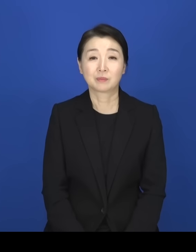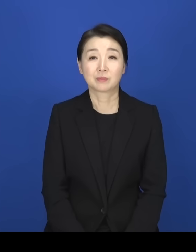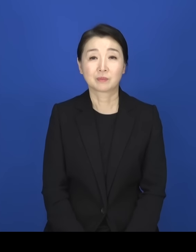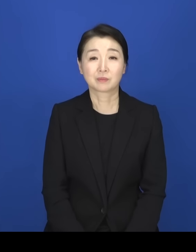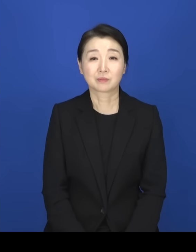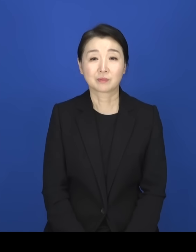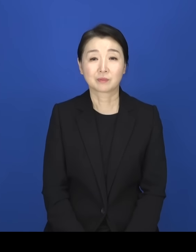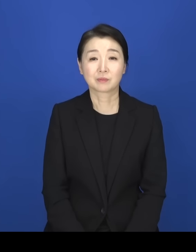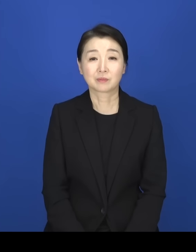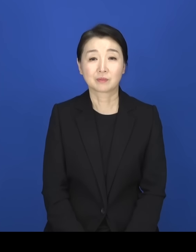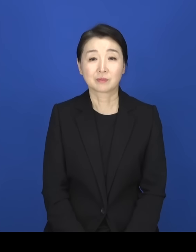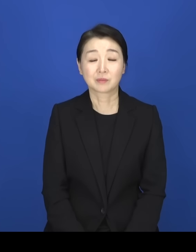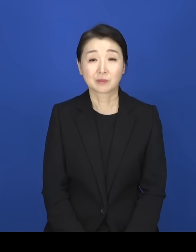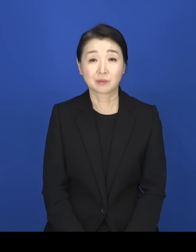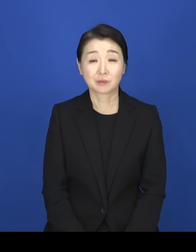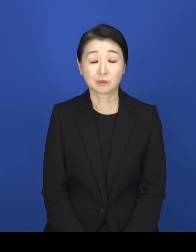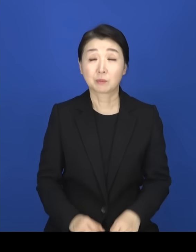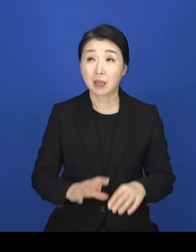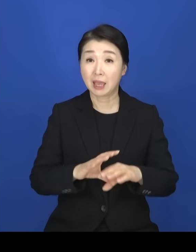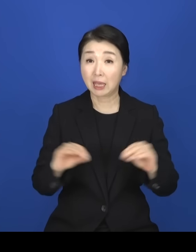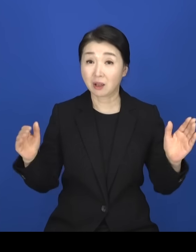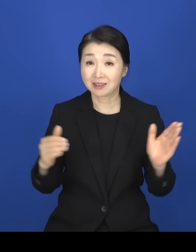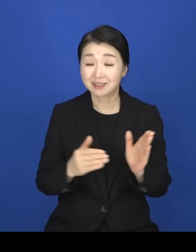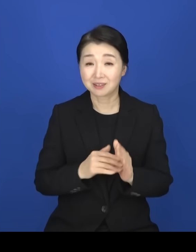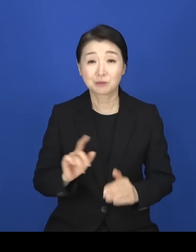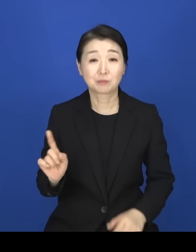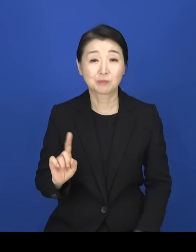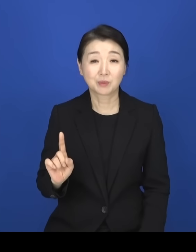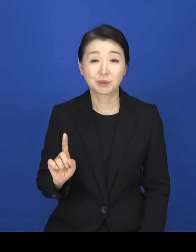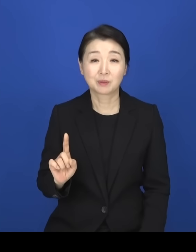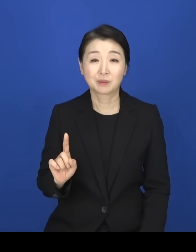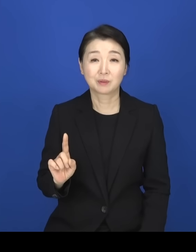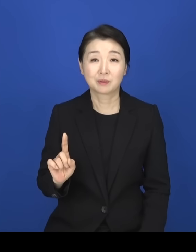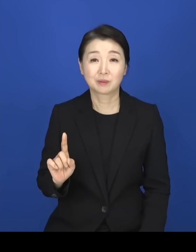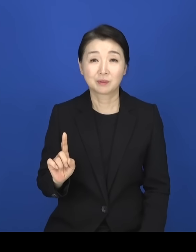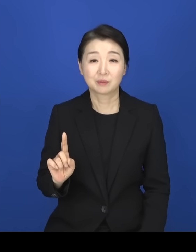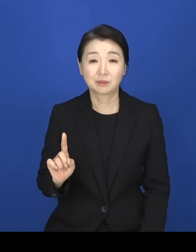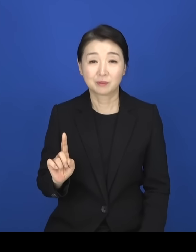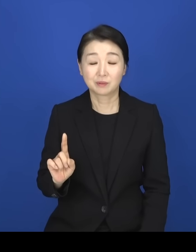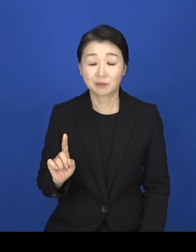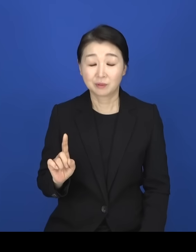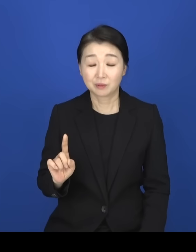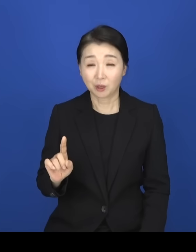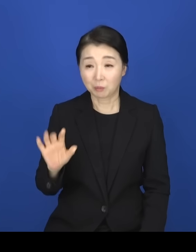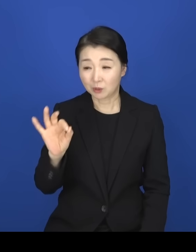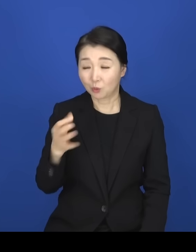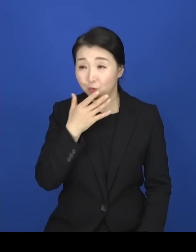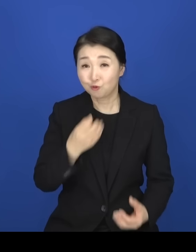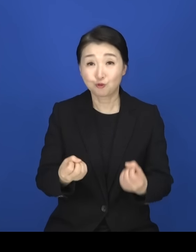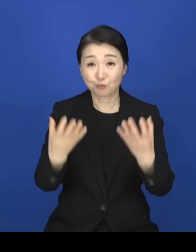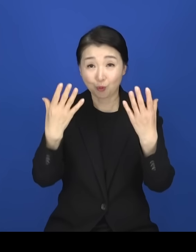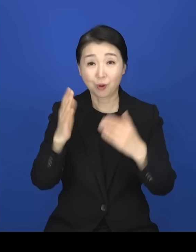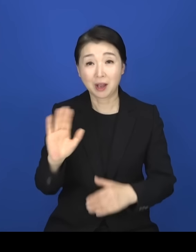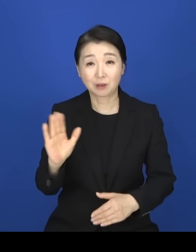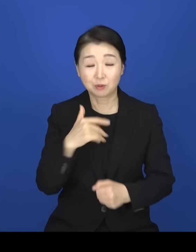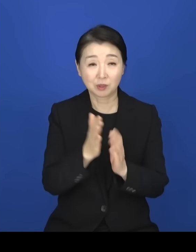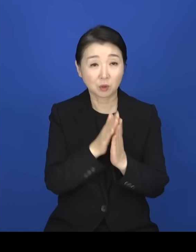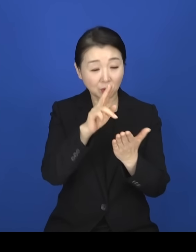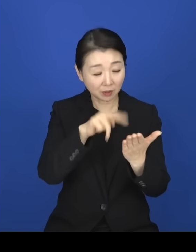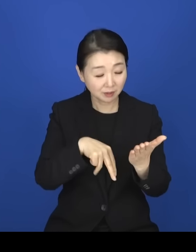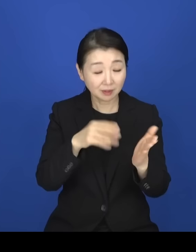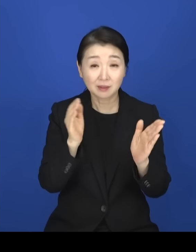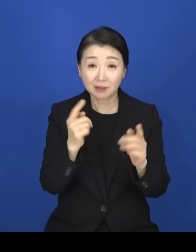굉장히 크게 한번 해결이 됐던 게 정말 뭐 물질적으로 축복을 해주신 게 아니라 네. 성경을